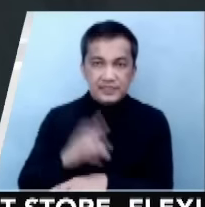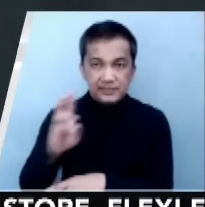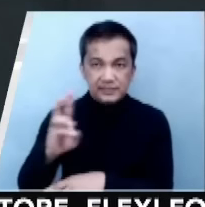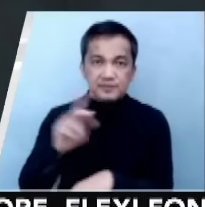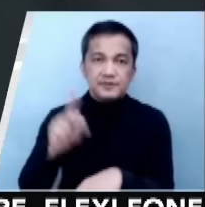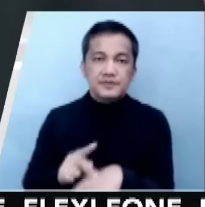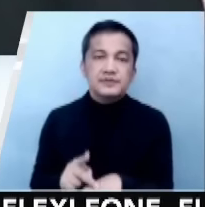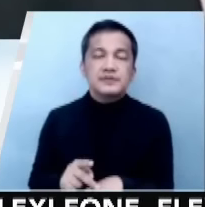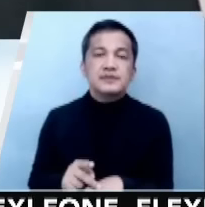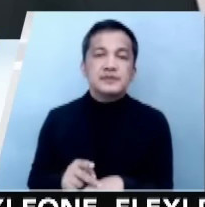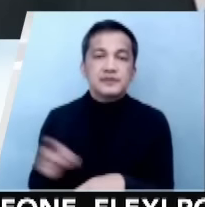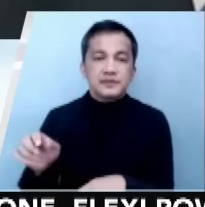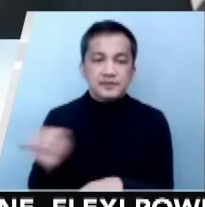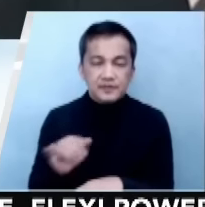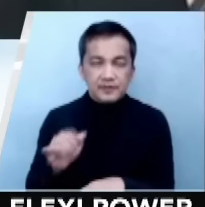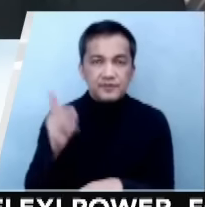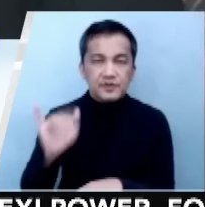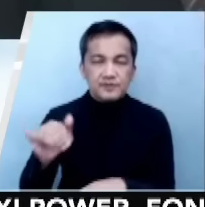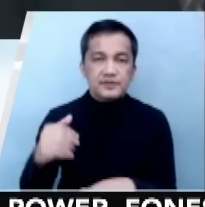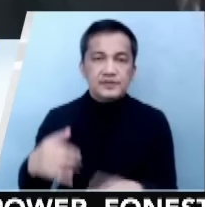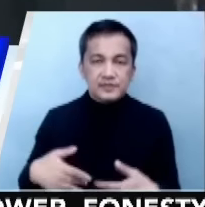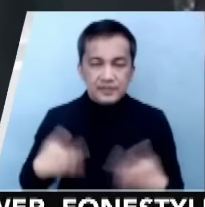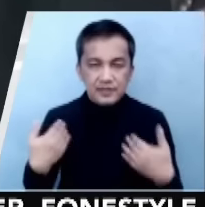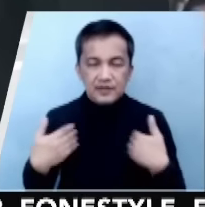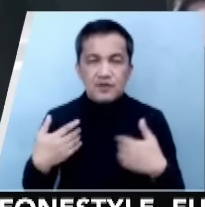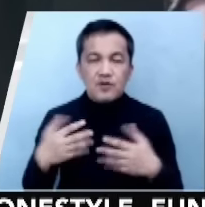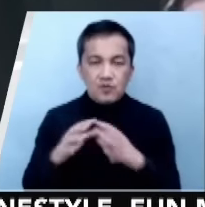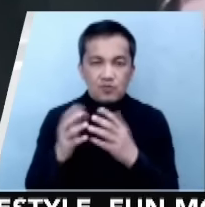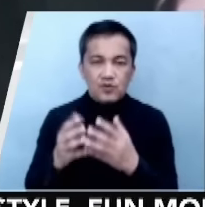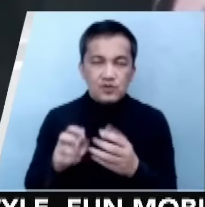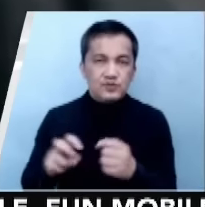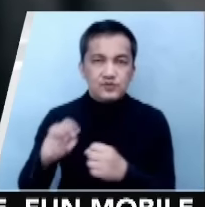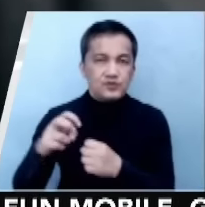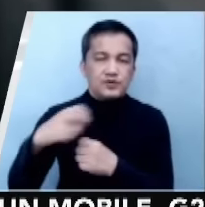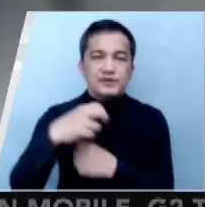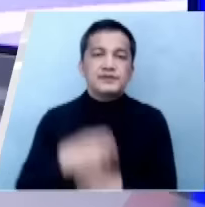Para yan sa kanilang Forever Young World Tour.